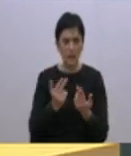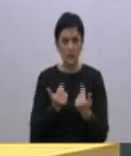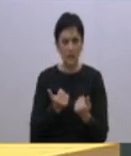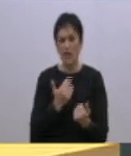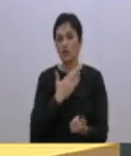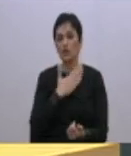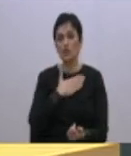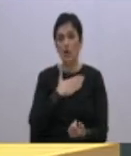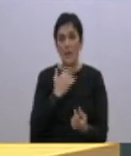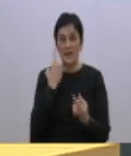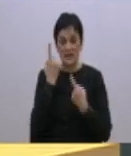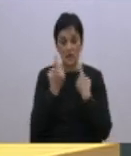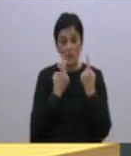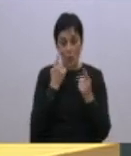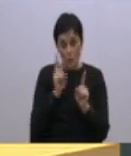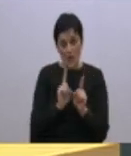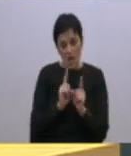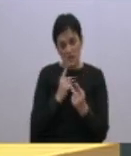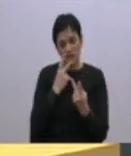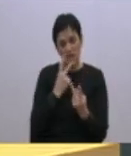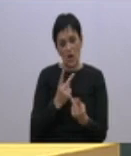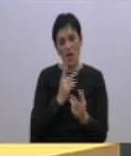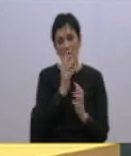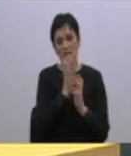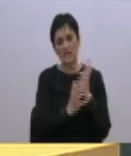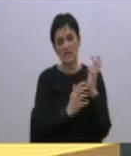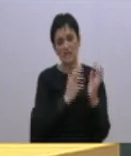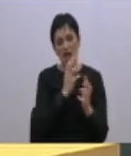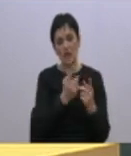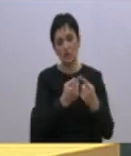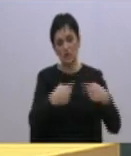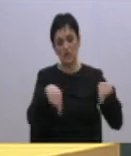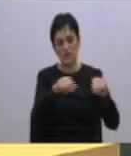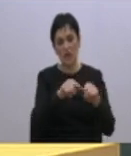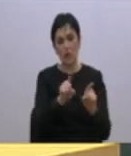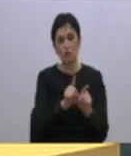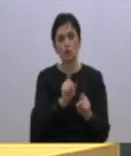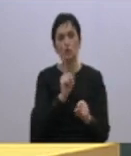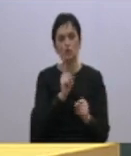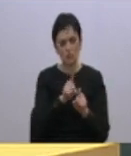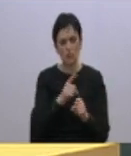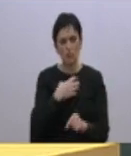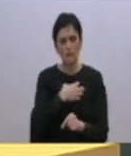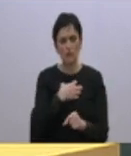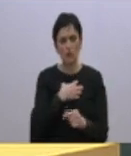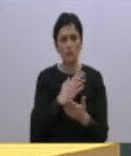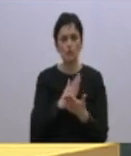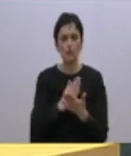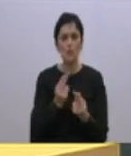ჩემი ინფორმაციით ასე ხედავს საერთაშორისო საზოგადოებაც, მისთვისაც ძალიან მნიშვნელოვანი აქვს